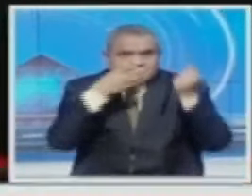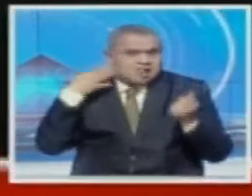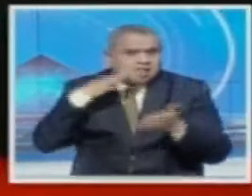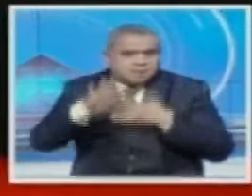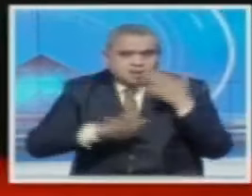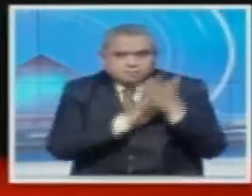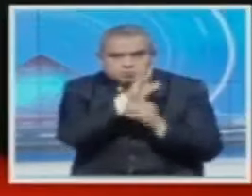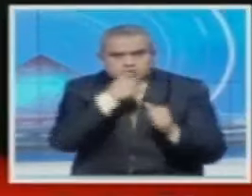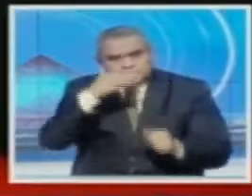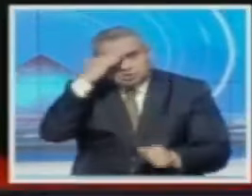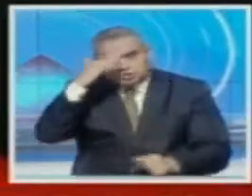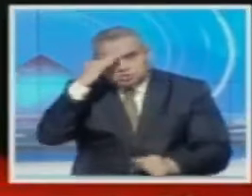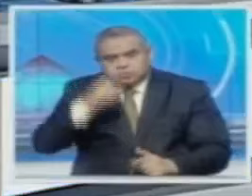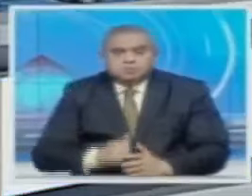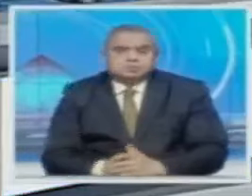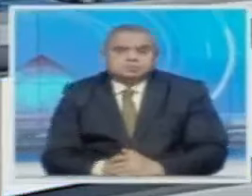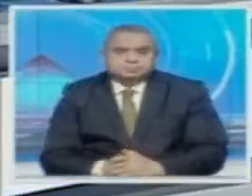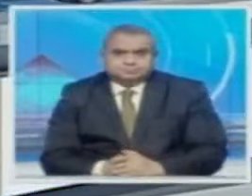محنتها.